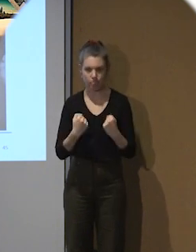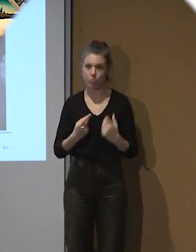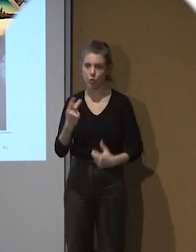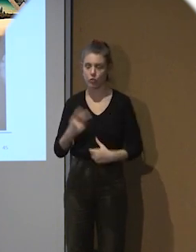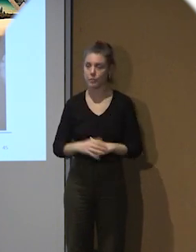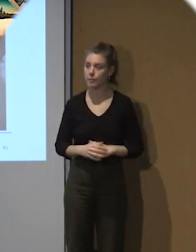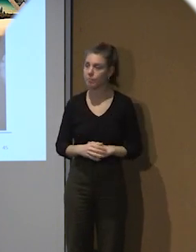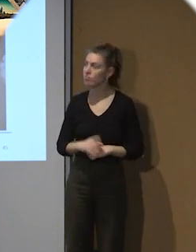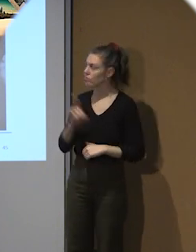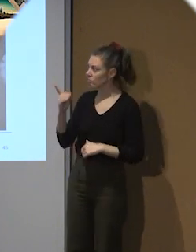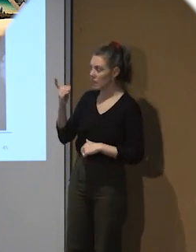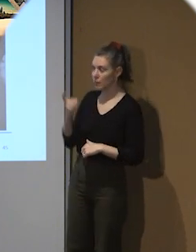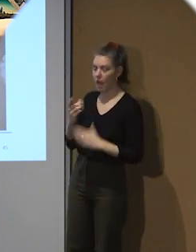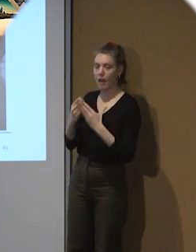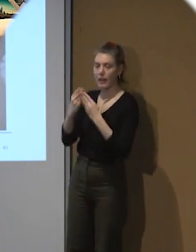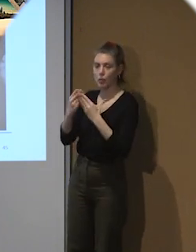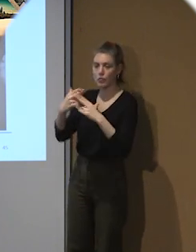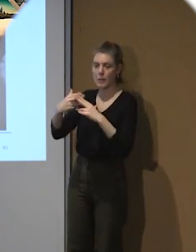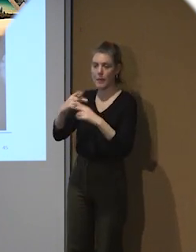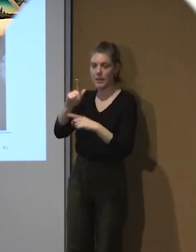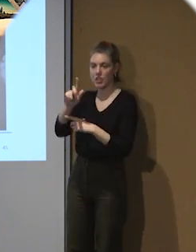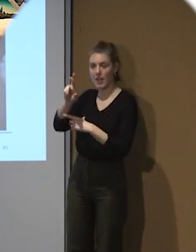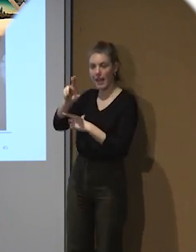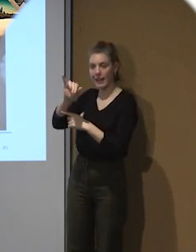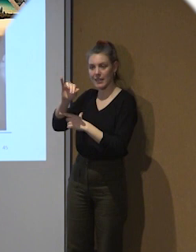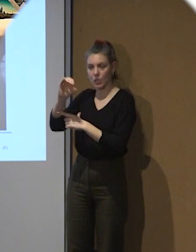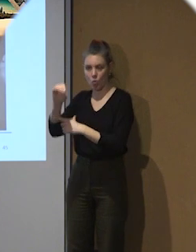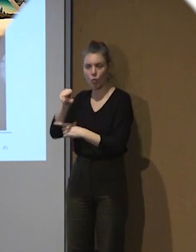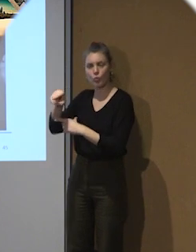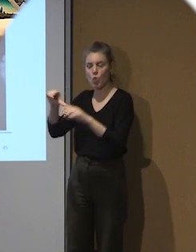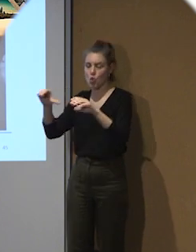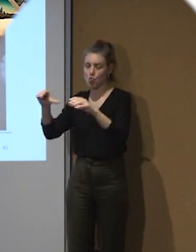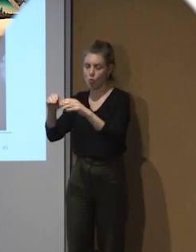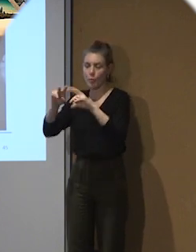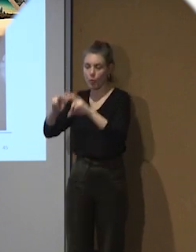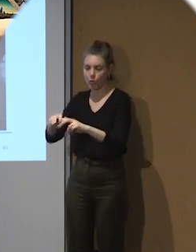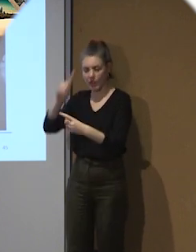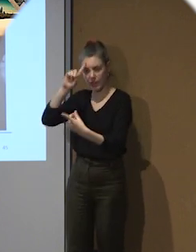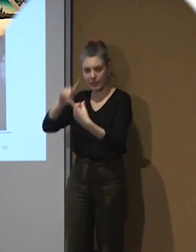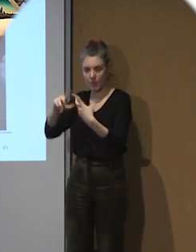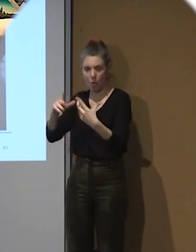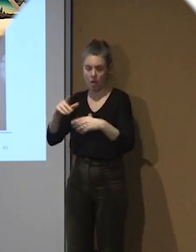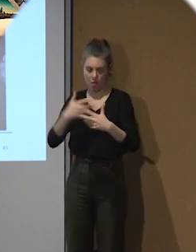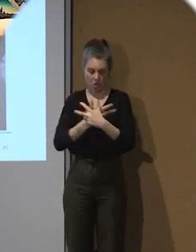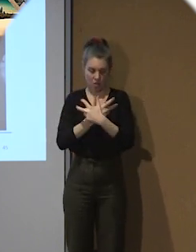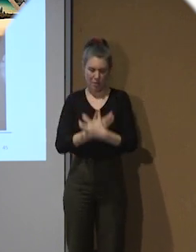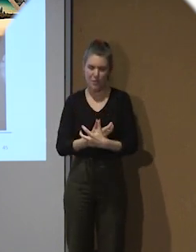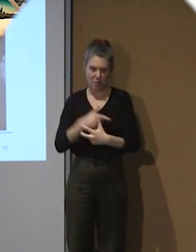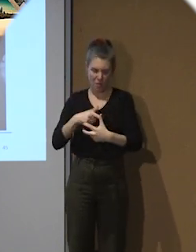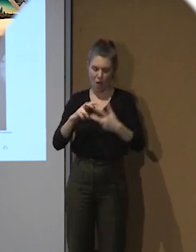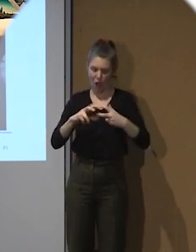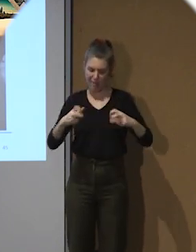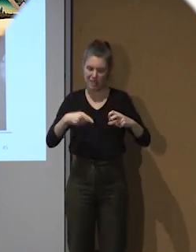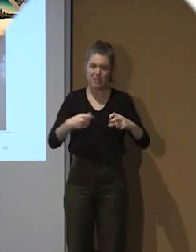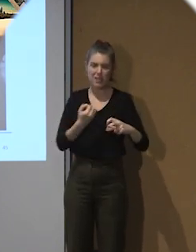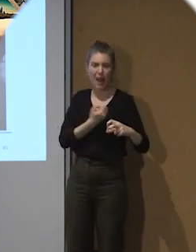s'appelle le GRIO, G-R-I-O, qui est le groupe de recherche et d'information sur l'ostéoporose. Avoir du stock osseux, à quoi ça sert? Ça sert à